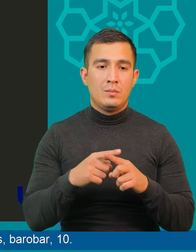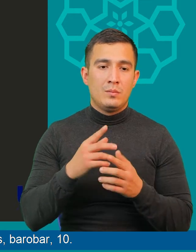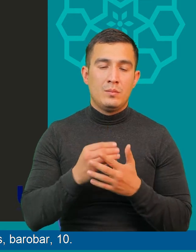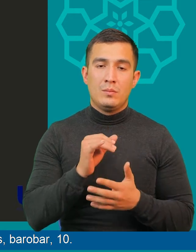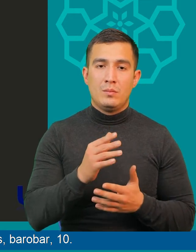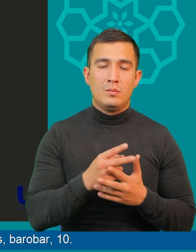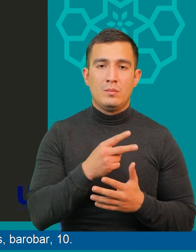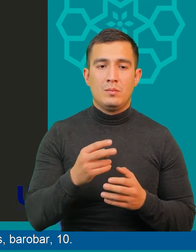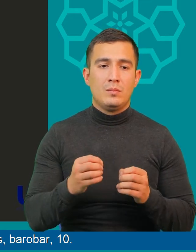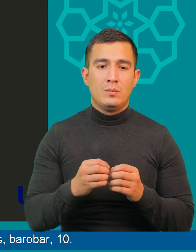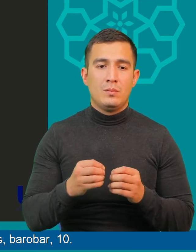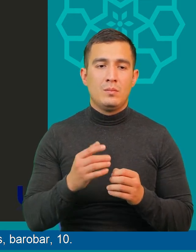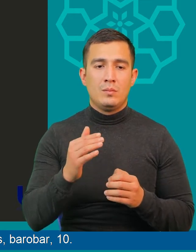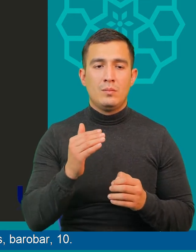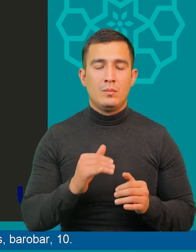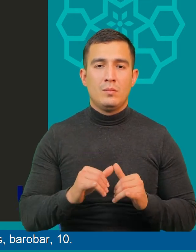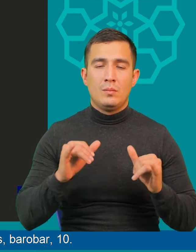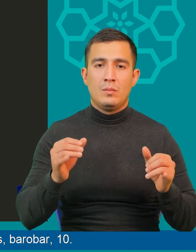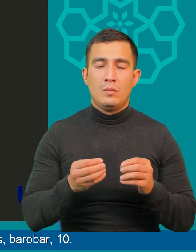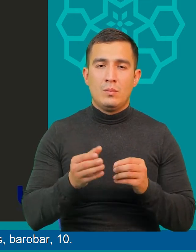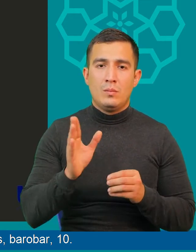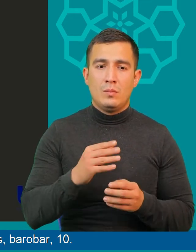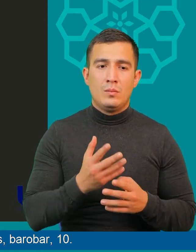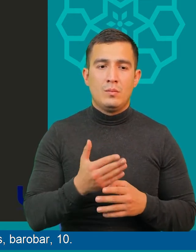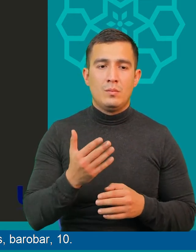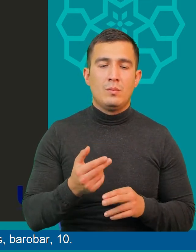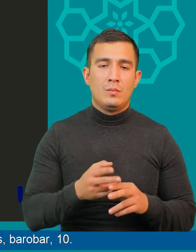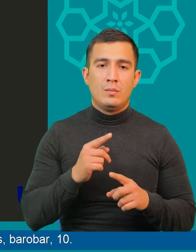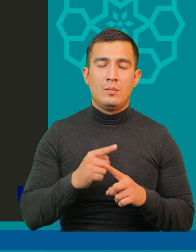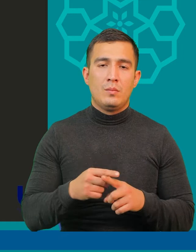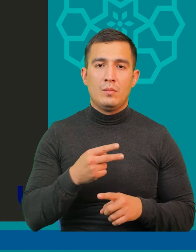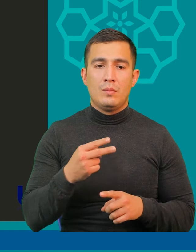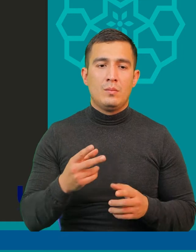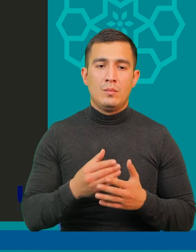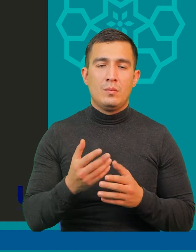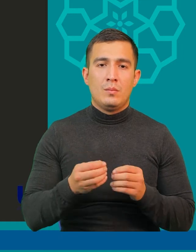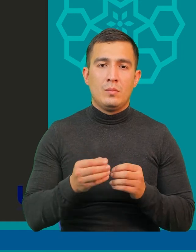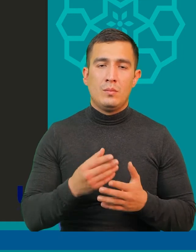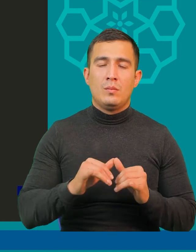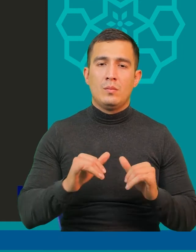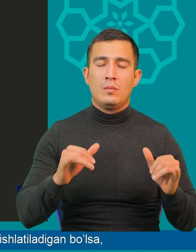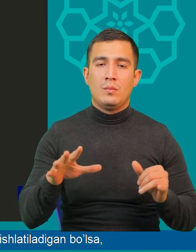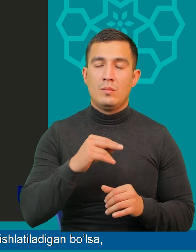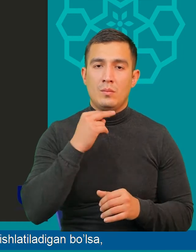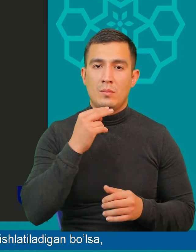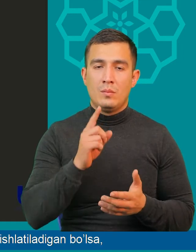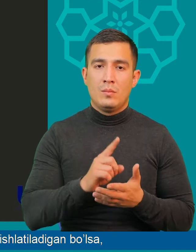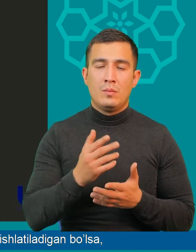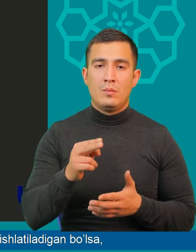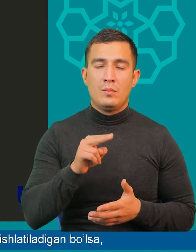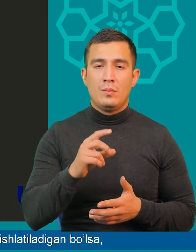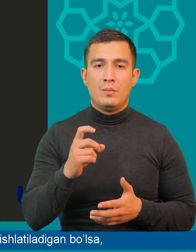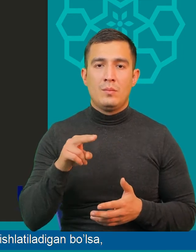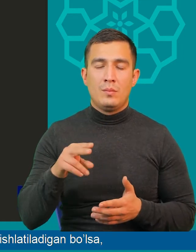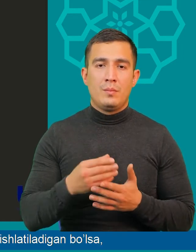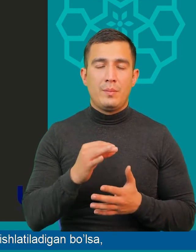ning qiymatini esa 10 taga oshirsin, ya'ni plus barobar 10 ta vergul. Endi bir narsaga e'tibor beramiz. PHP dasturlashtirilada